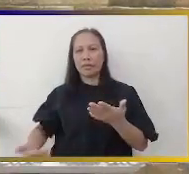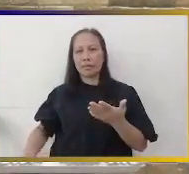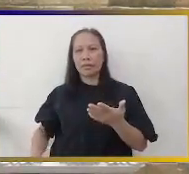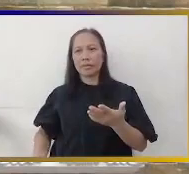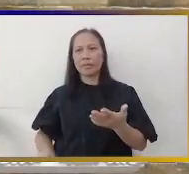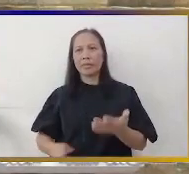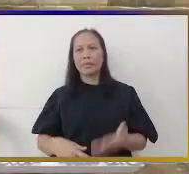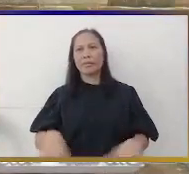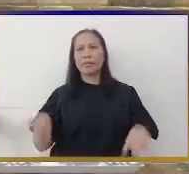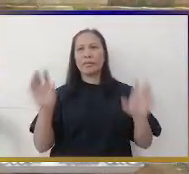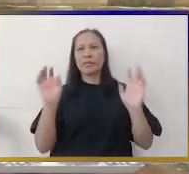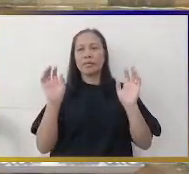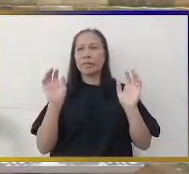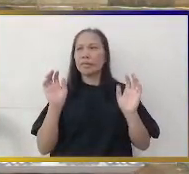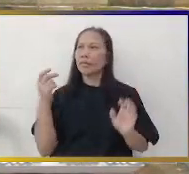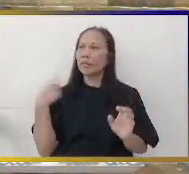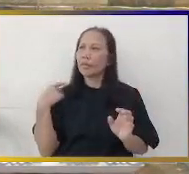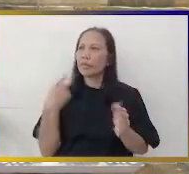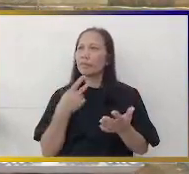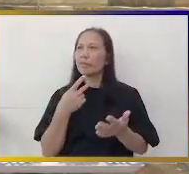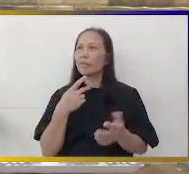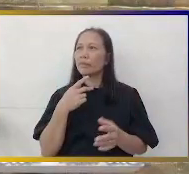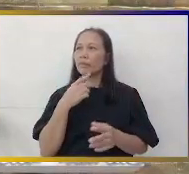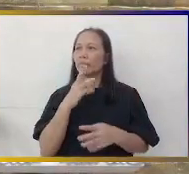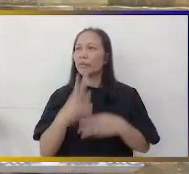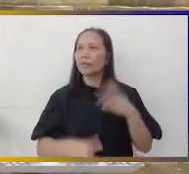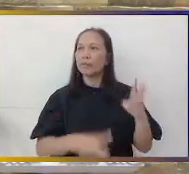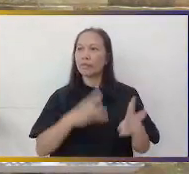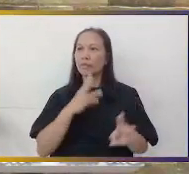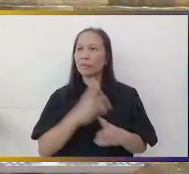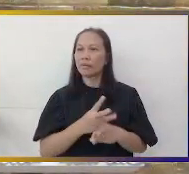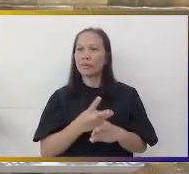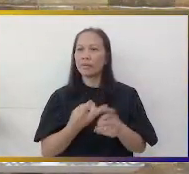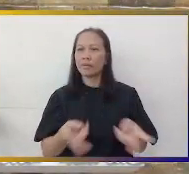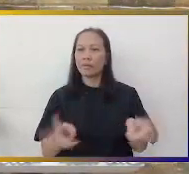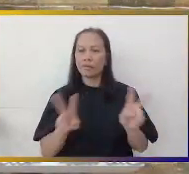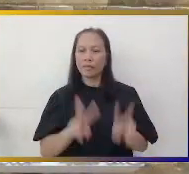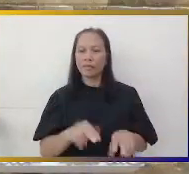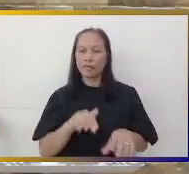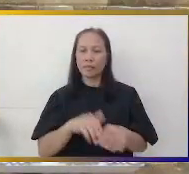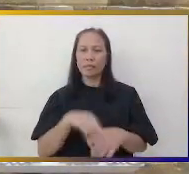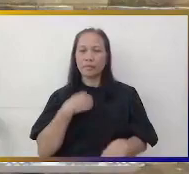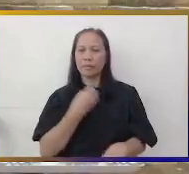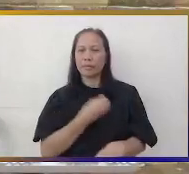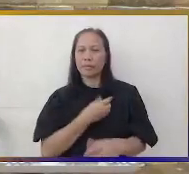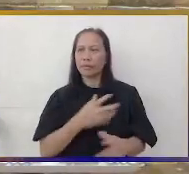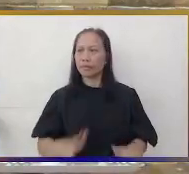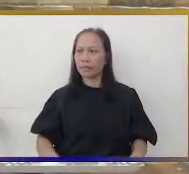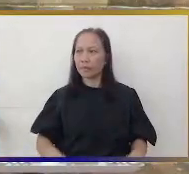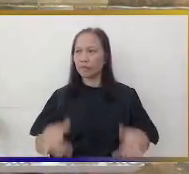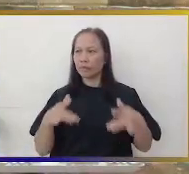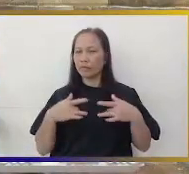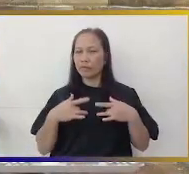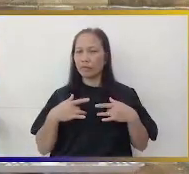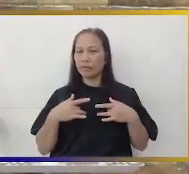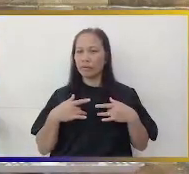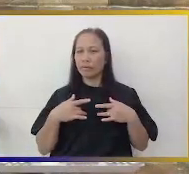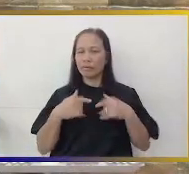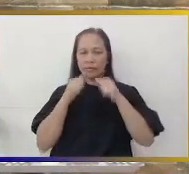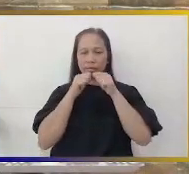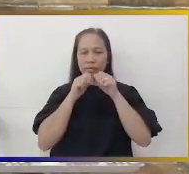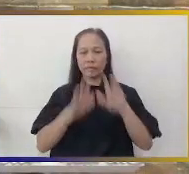value in life akalain niyo po mga kapatid nakakatuwa po ang Diyos biyaya ng Diyos at